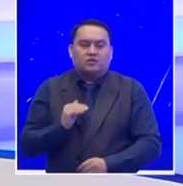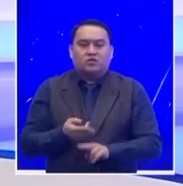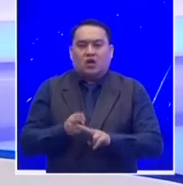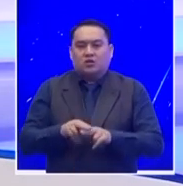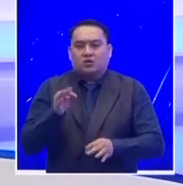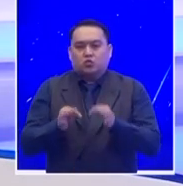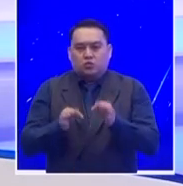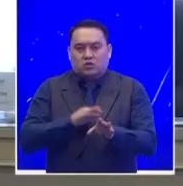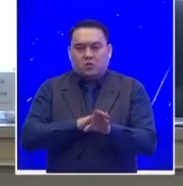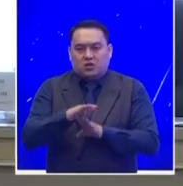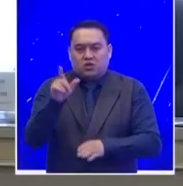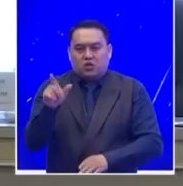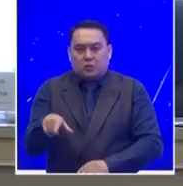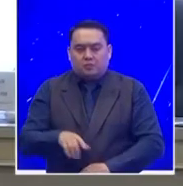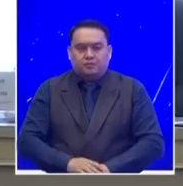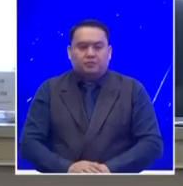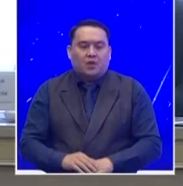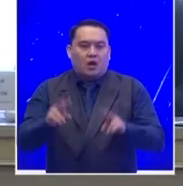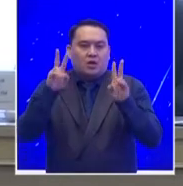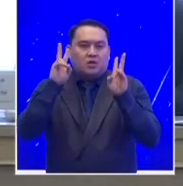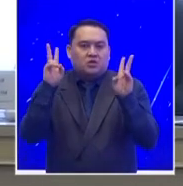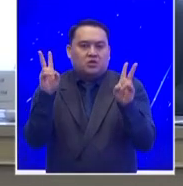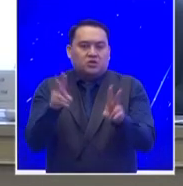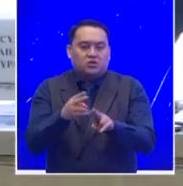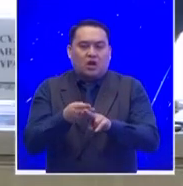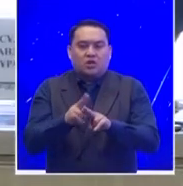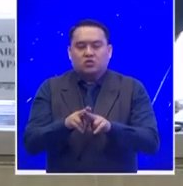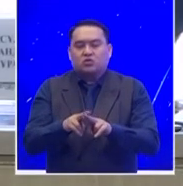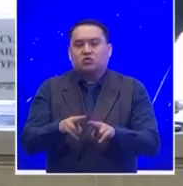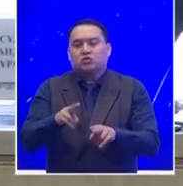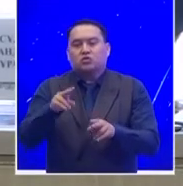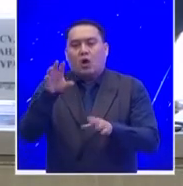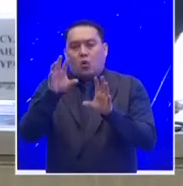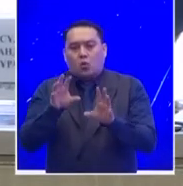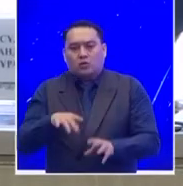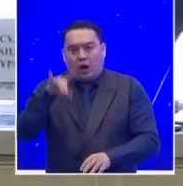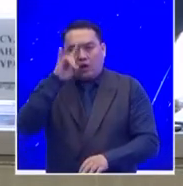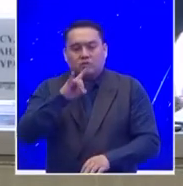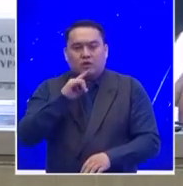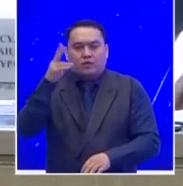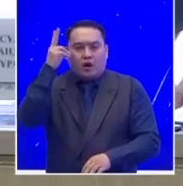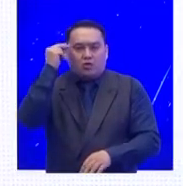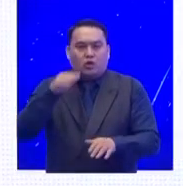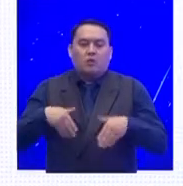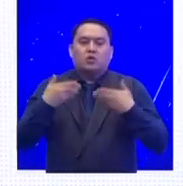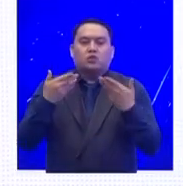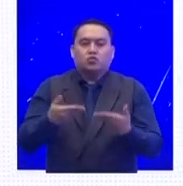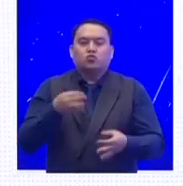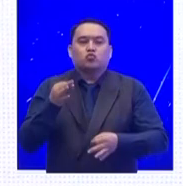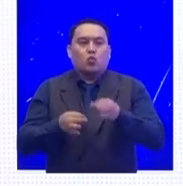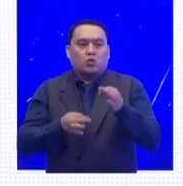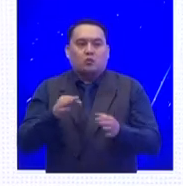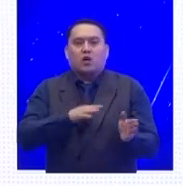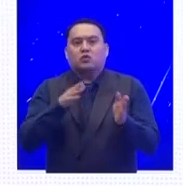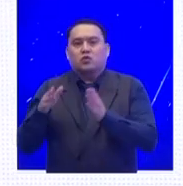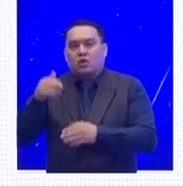судоисполнителей. Незнание законов не освобождает от ответственности. В Казахстане выросло количество обращений в суды. Только за